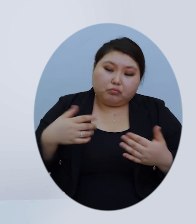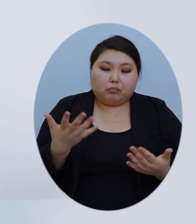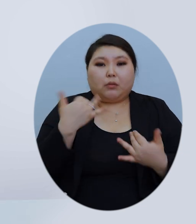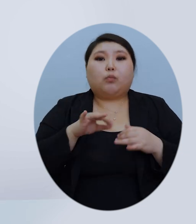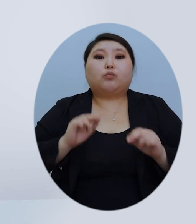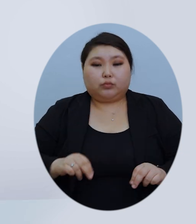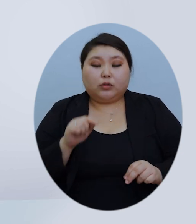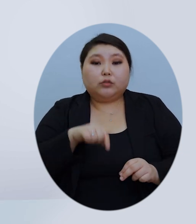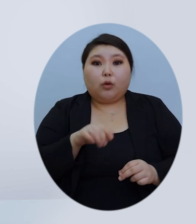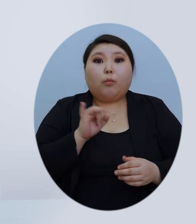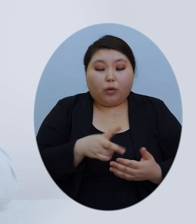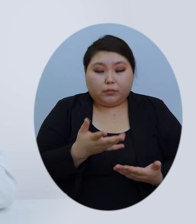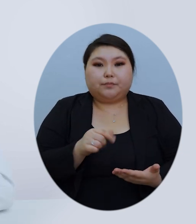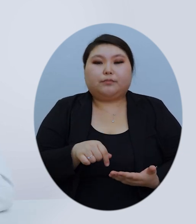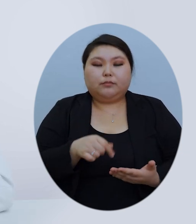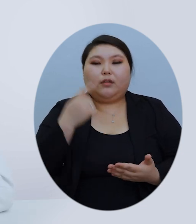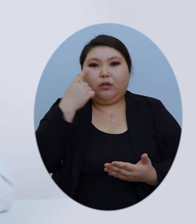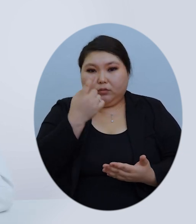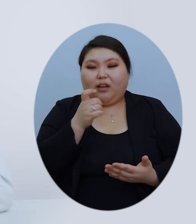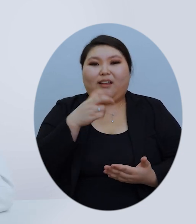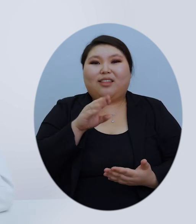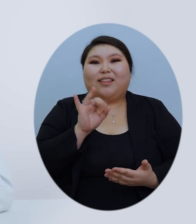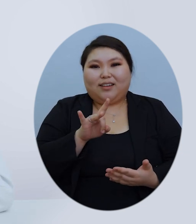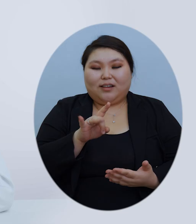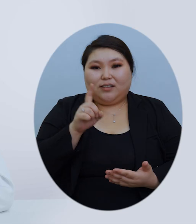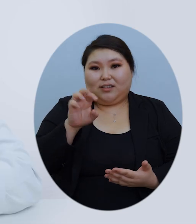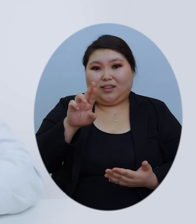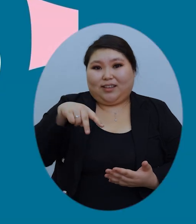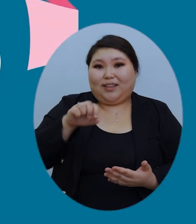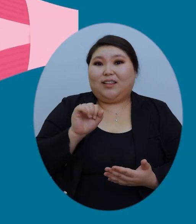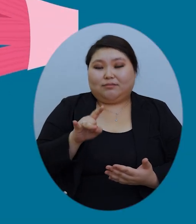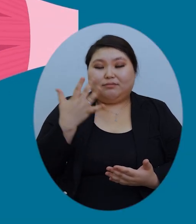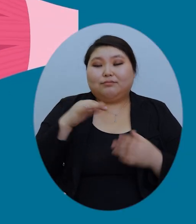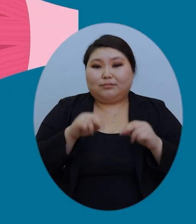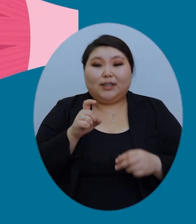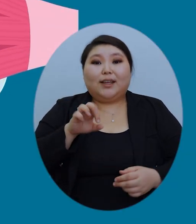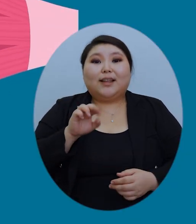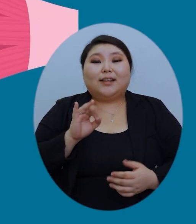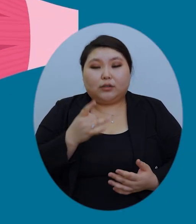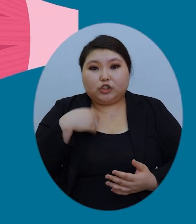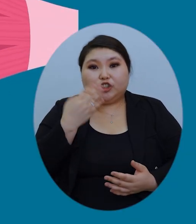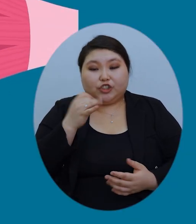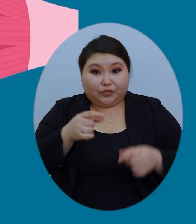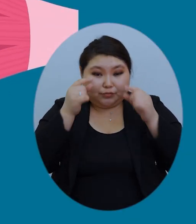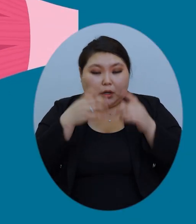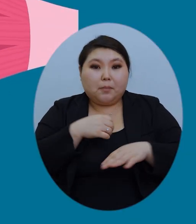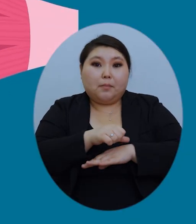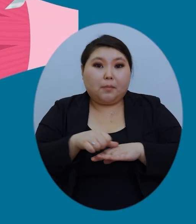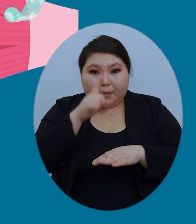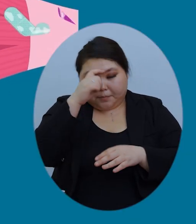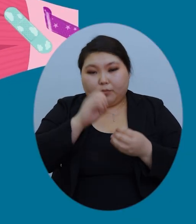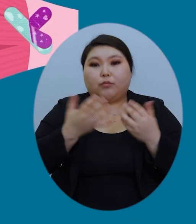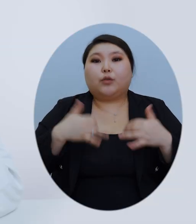байж болно. Энэ тохиолдолд энэ нүд нь хялар байх магадaltaй байдаг. Хялрыг шилээр юм уу мэс заслын аргаар